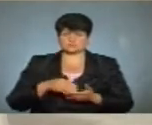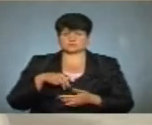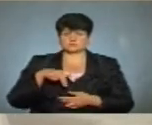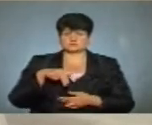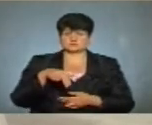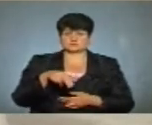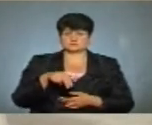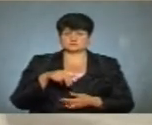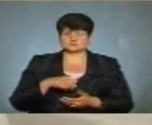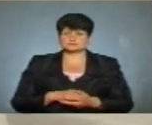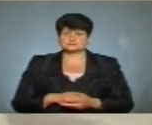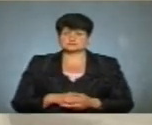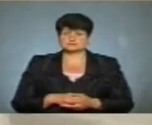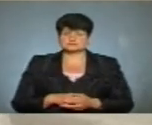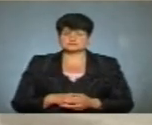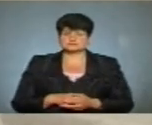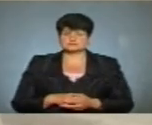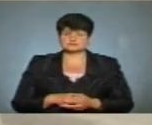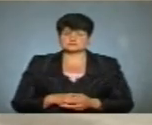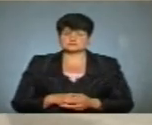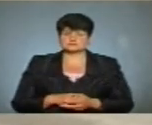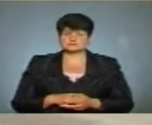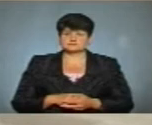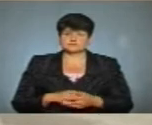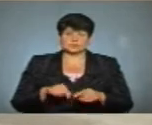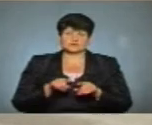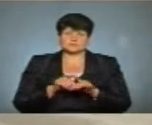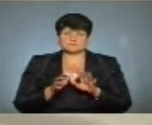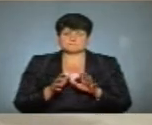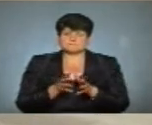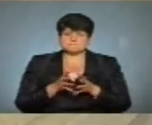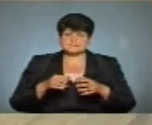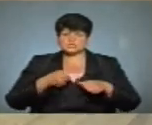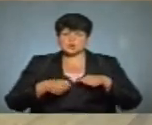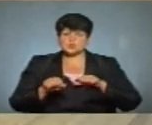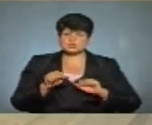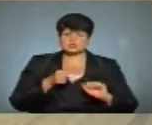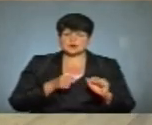ходити. От, і так, більш гнучка стала.